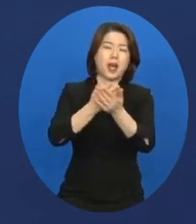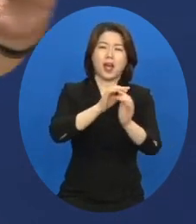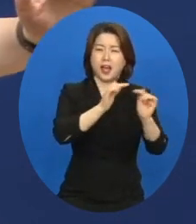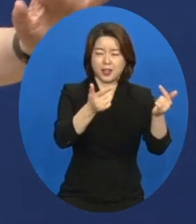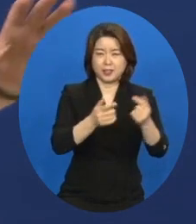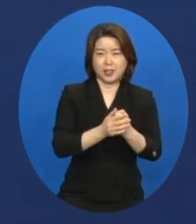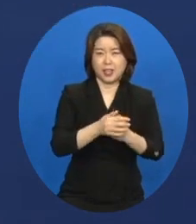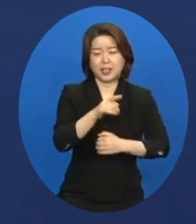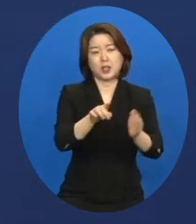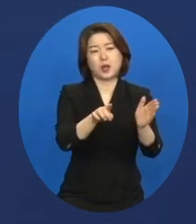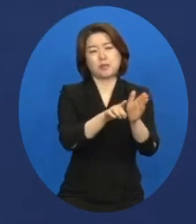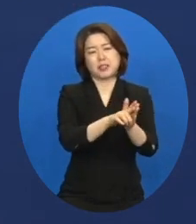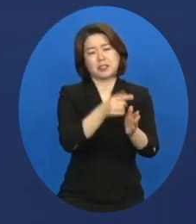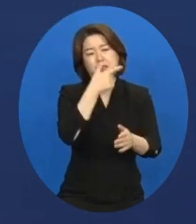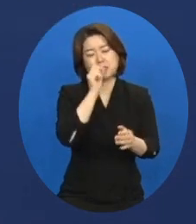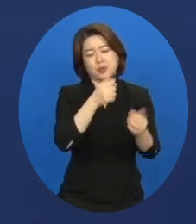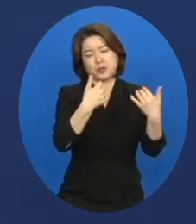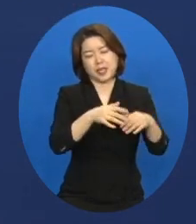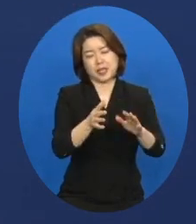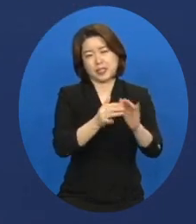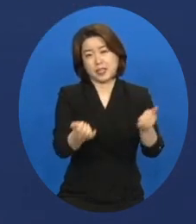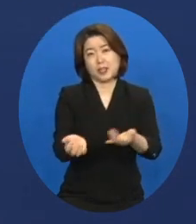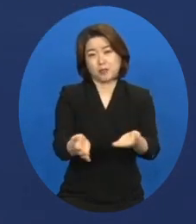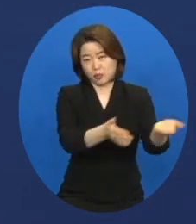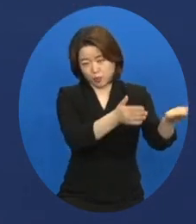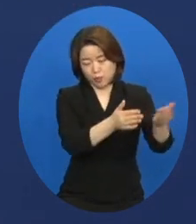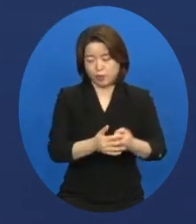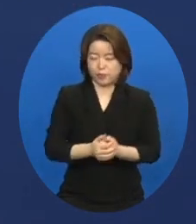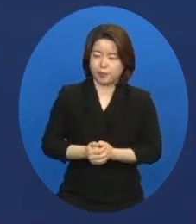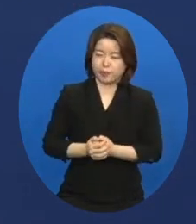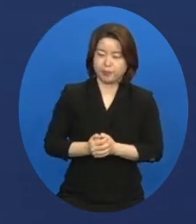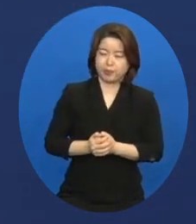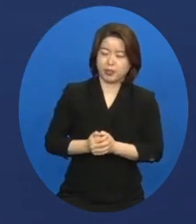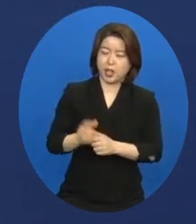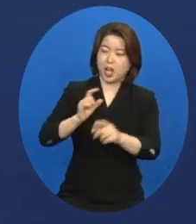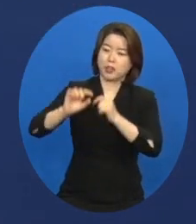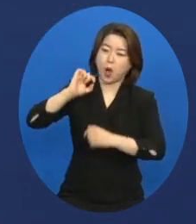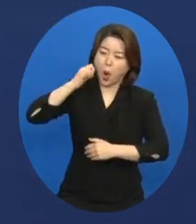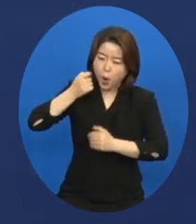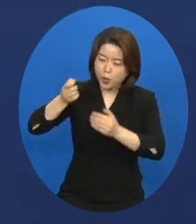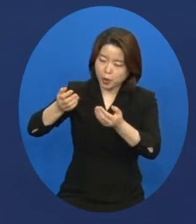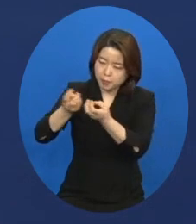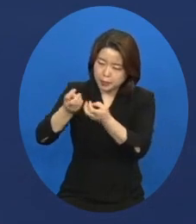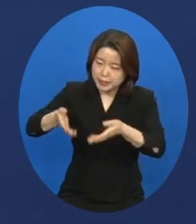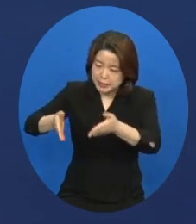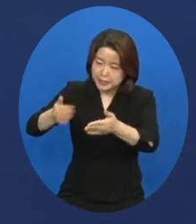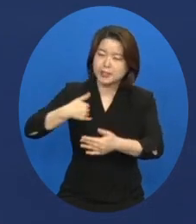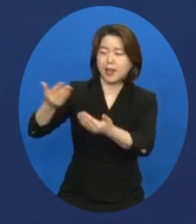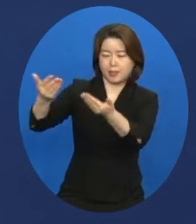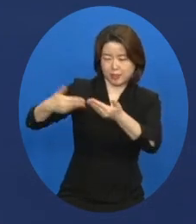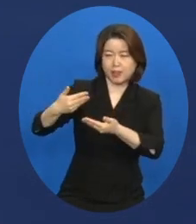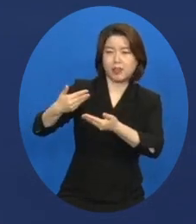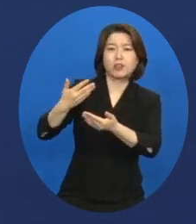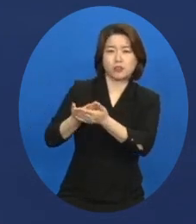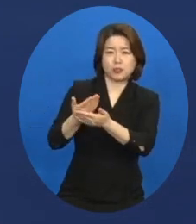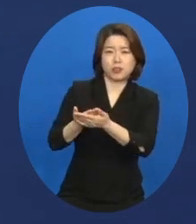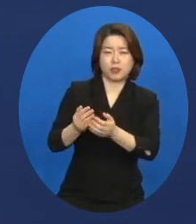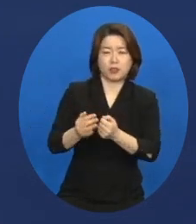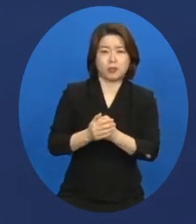믿음이 약한 사람에게 다 주고 하나님 더 어려운 길을 주세요.